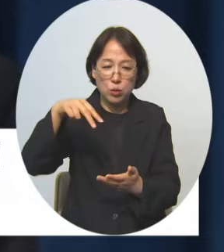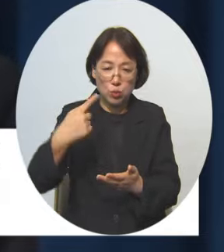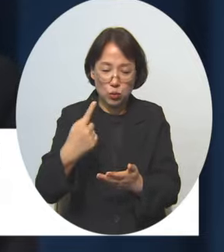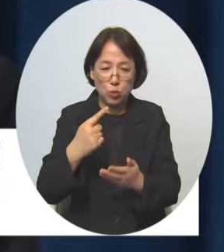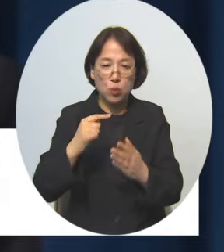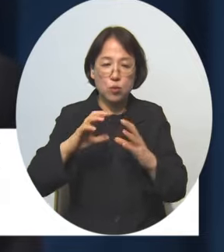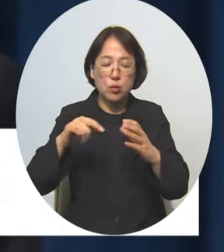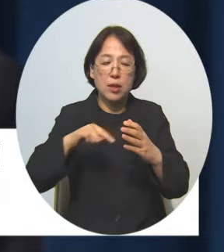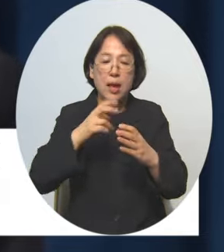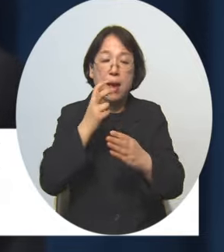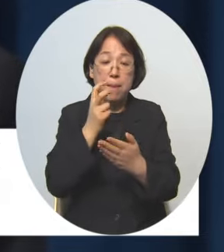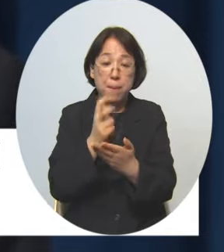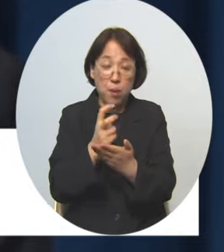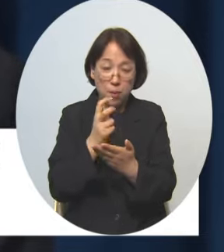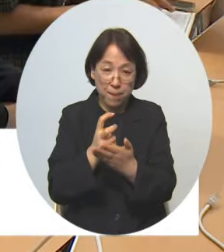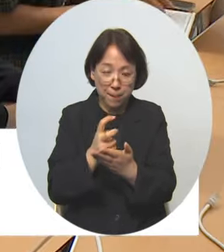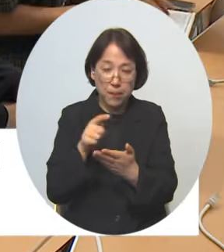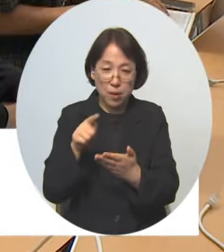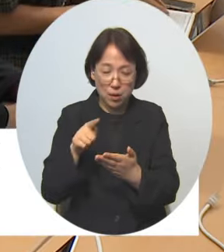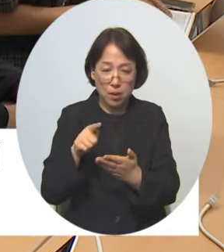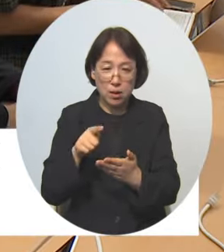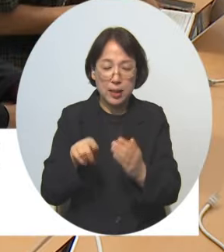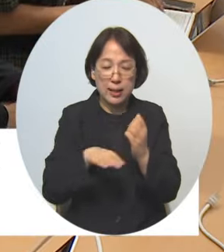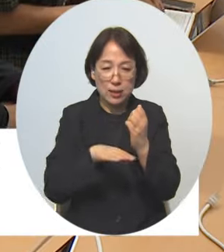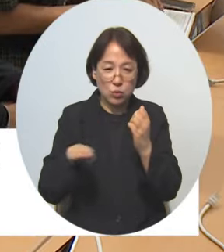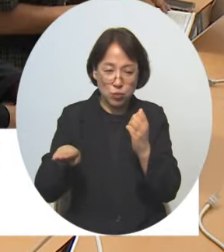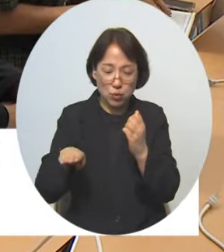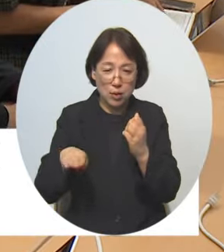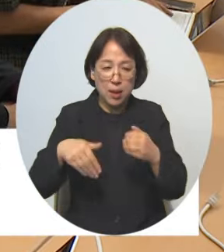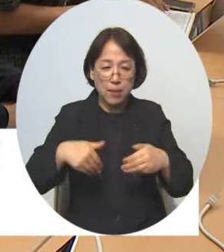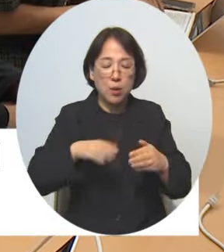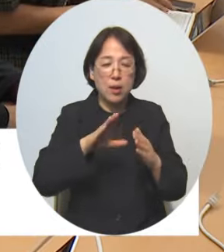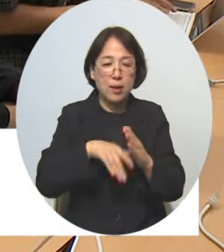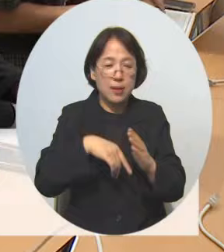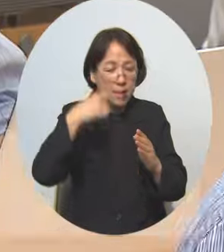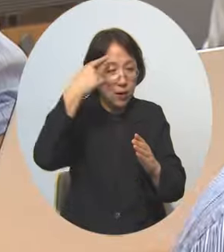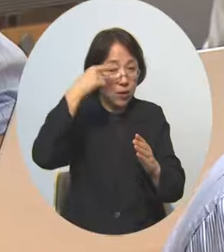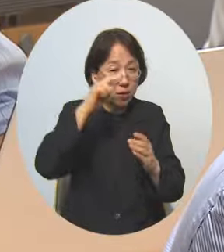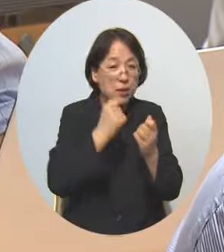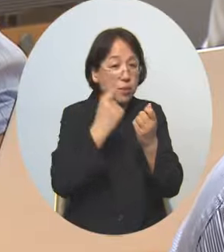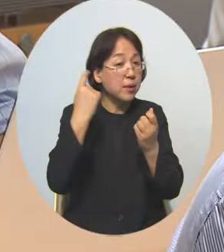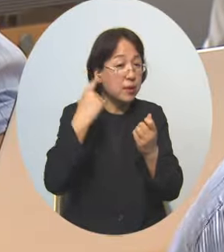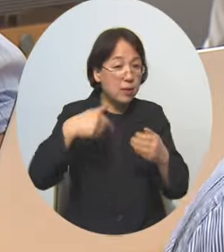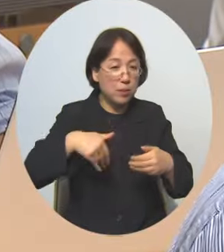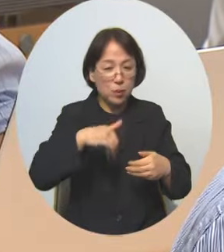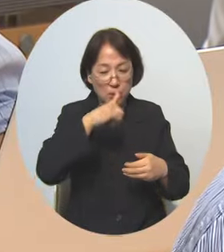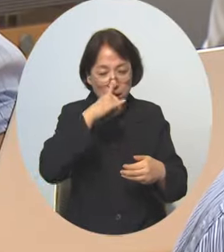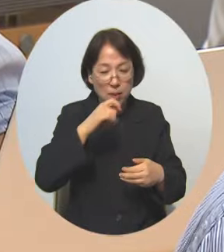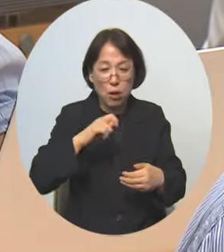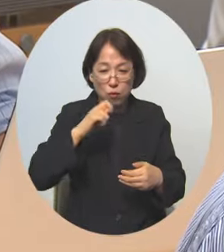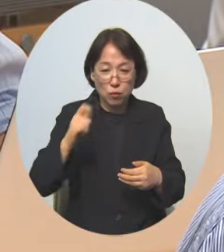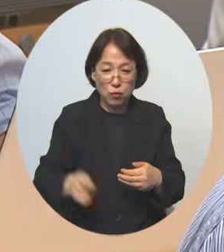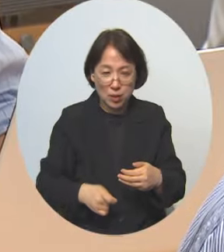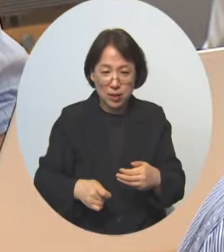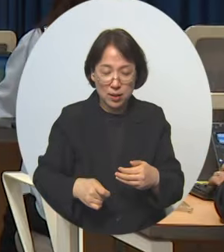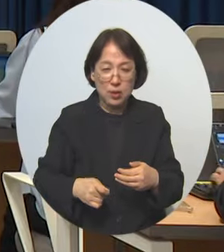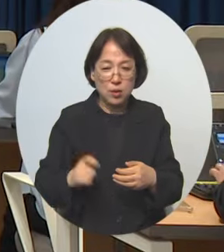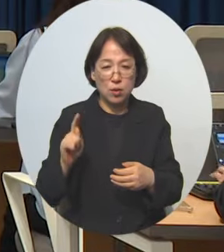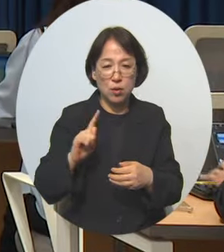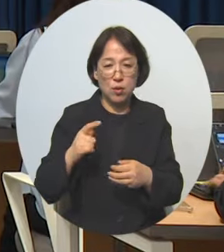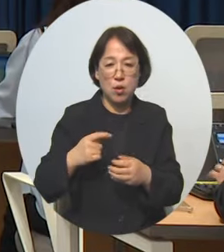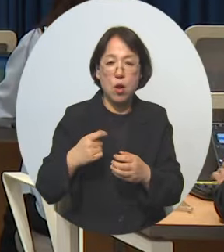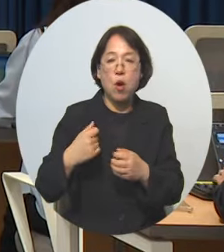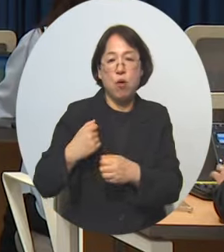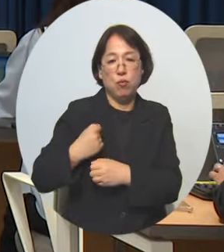대해서 필요하다면 러시아 측에 설명을 드릴 필요가 있다면서도 우크라이나에 살상 무기를 지원하지 않는다는 방침을